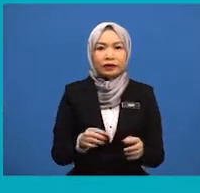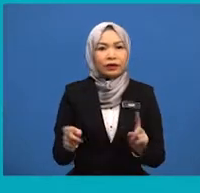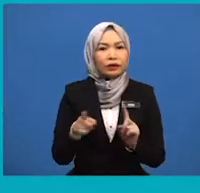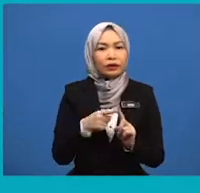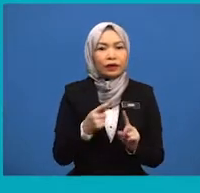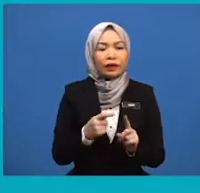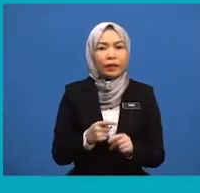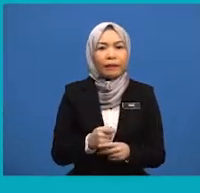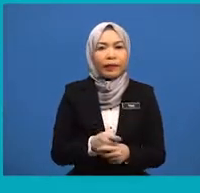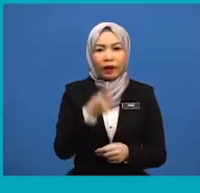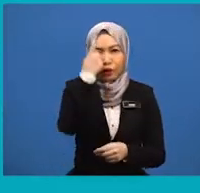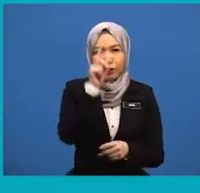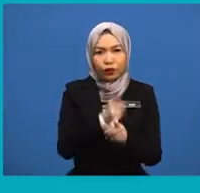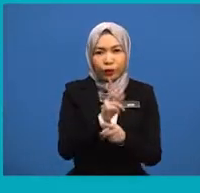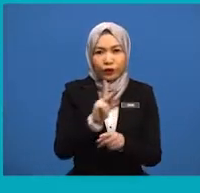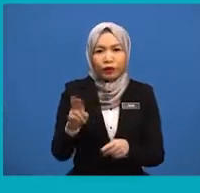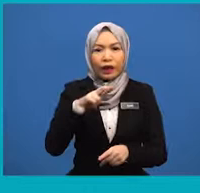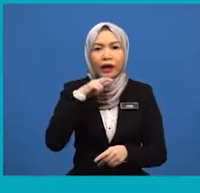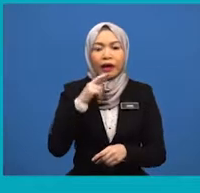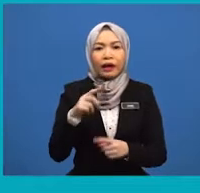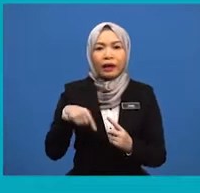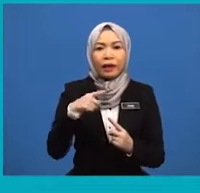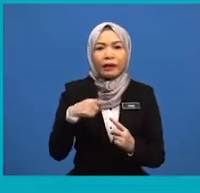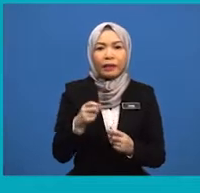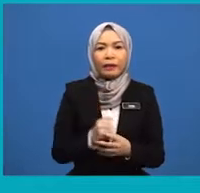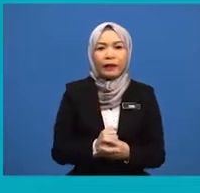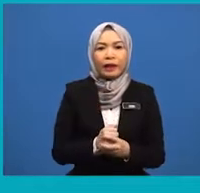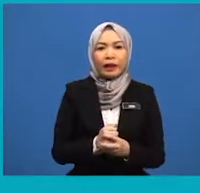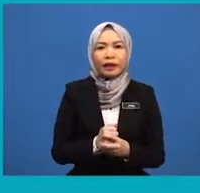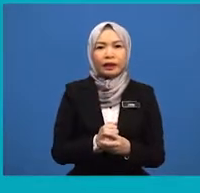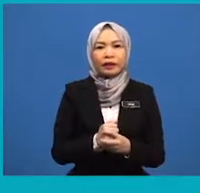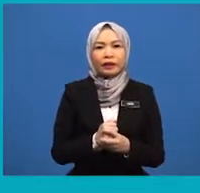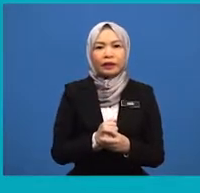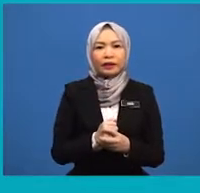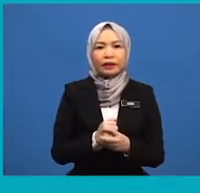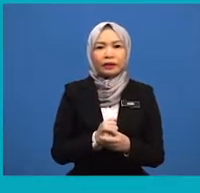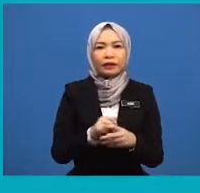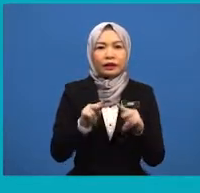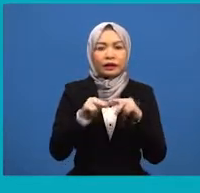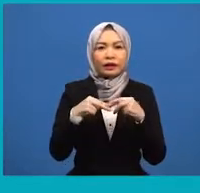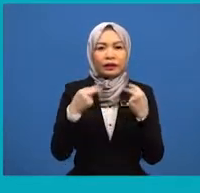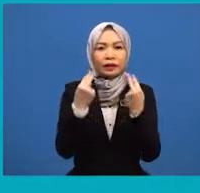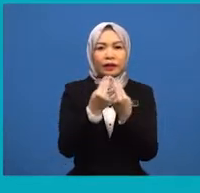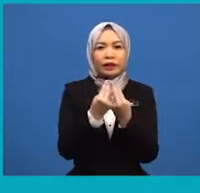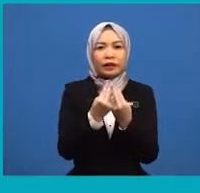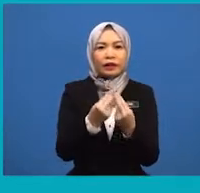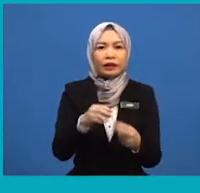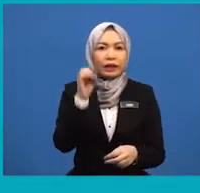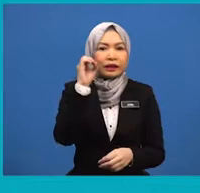untuk membetulkan ralat apabila nilai sifar dimasukkan, iaitu pada